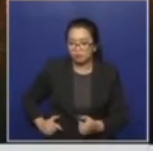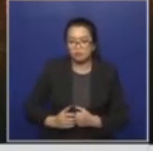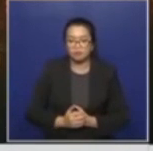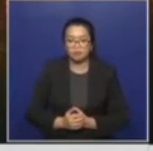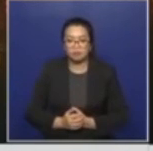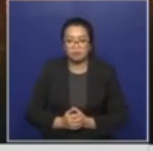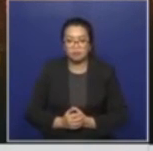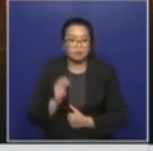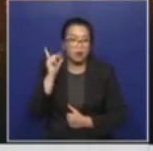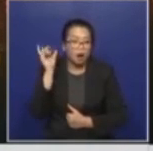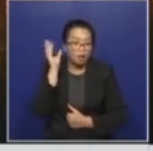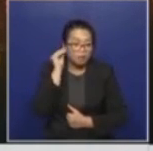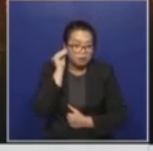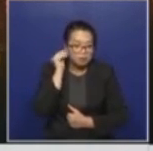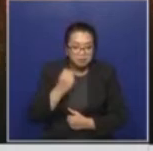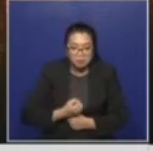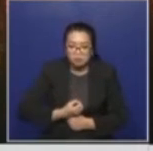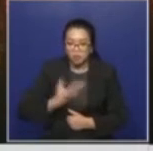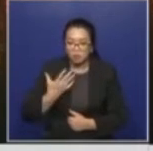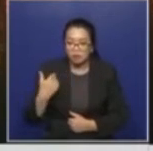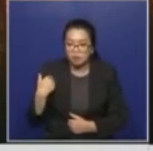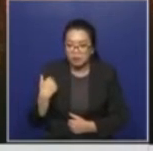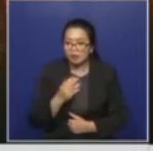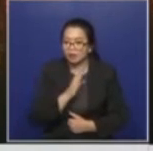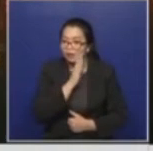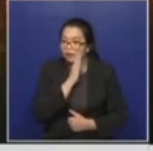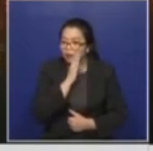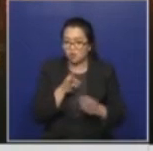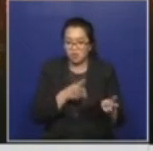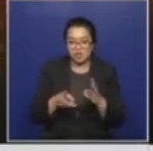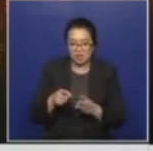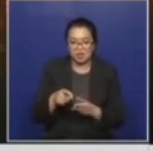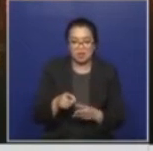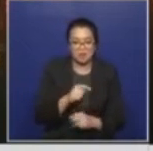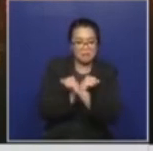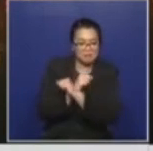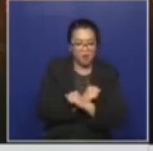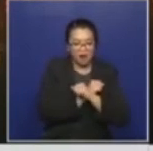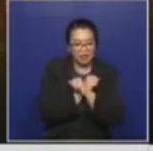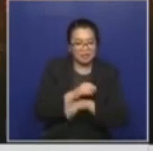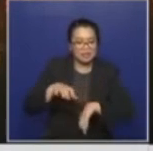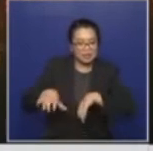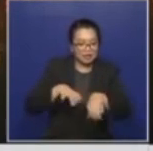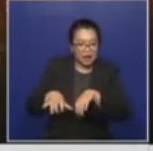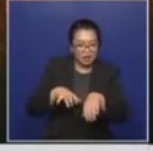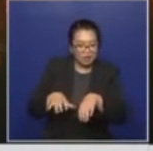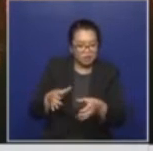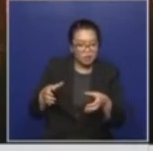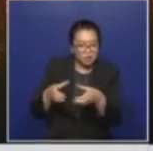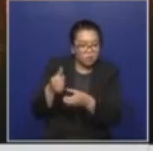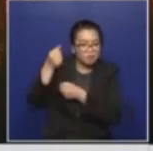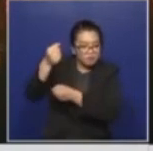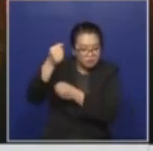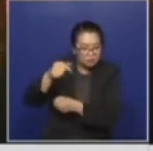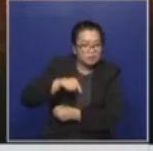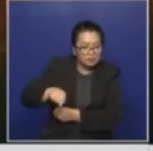ผมฟังข่าวนี้ผมตกใจท่านประธานครับถ้าจะใช้กลไกเหล่านี้ไปจัดการนักเรียนนิสิ